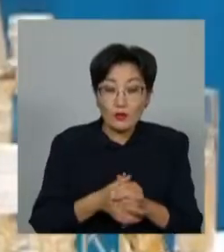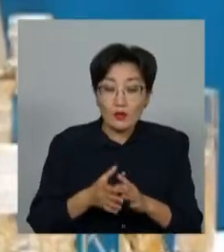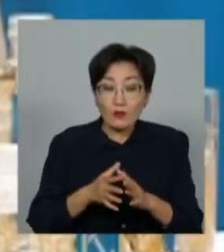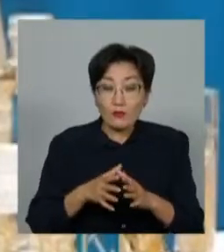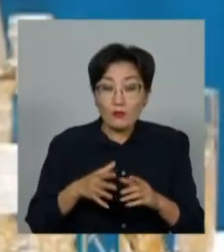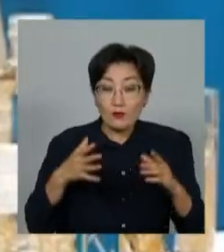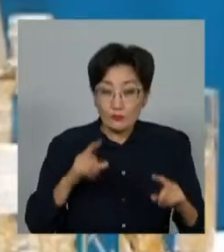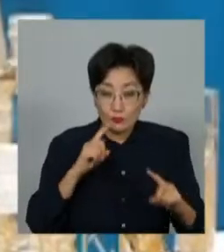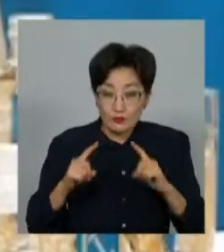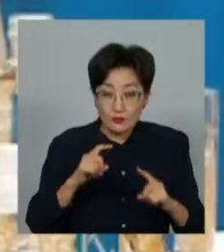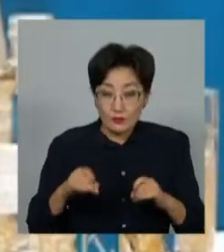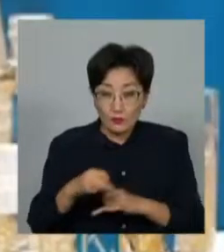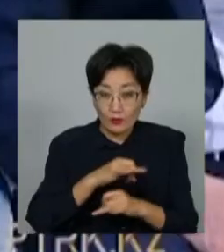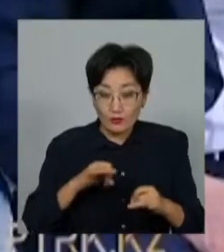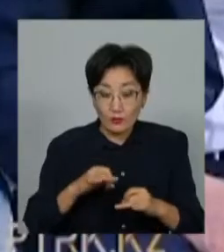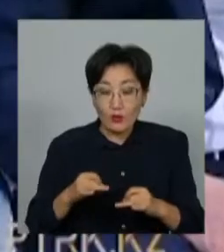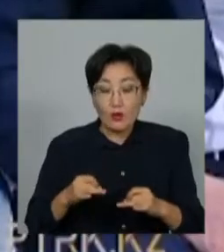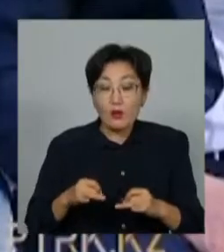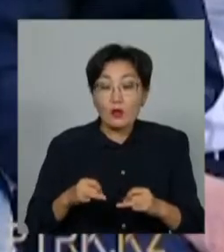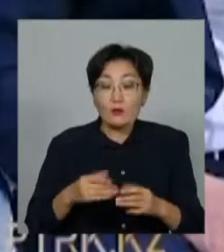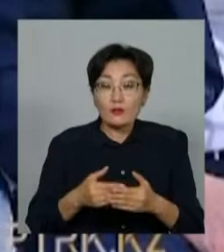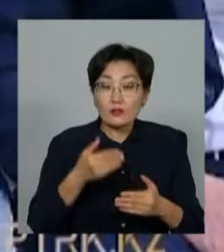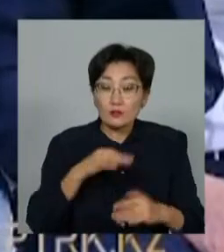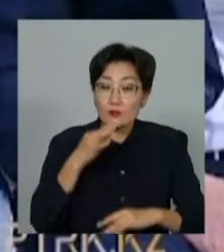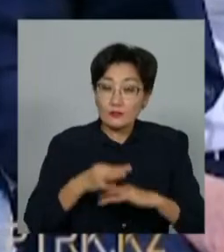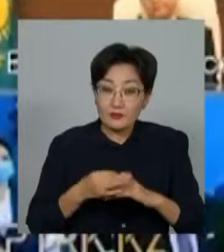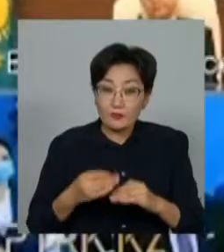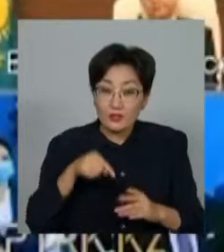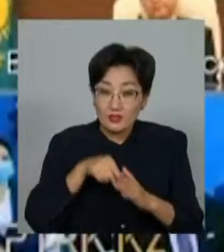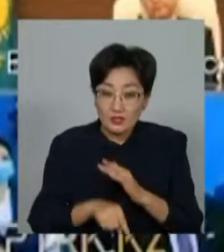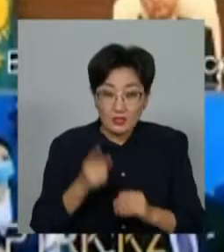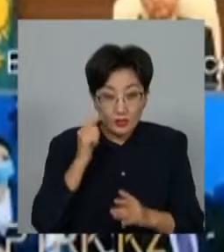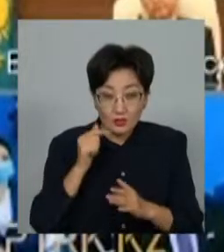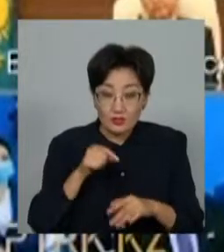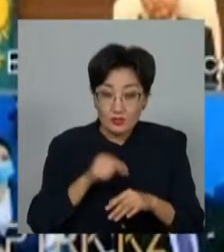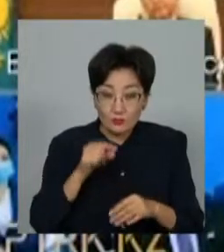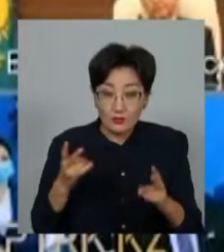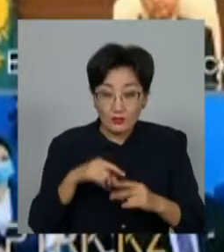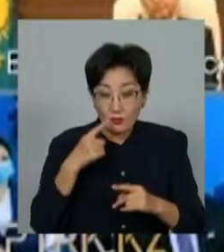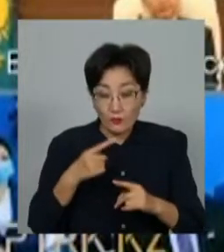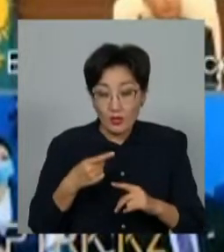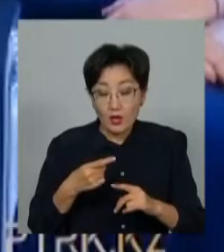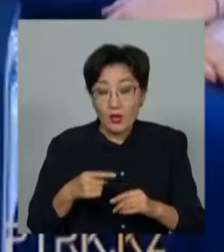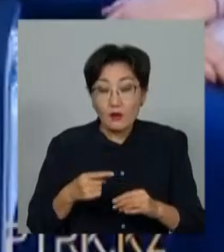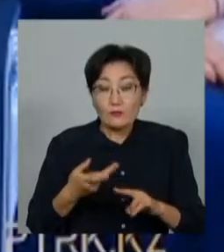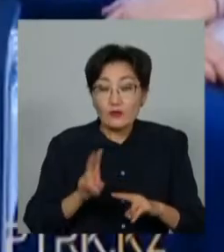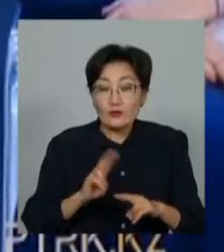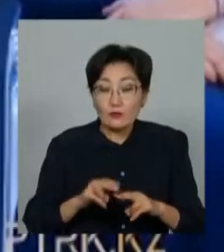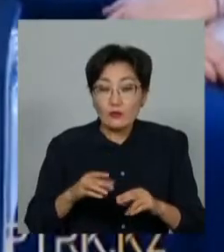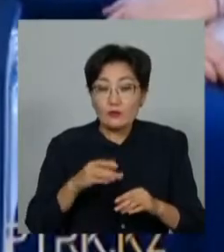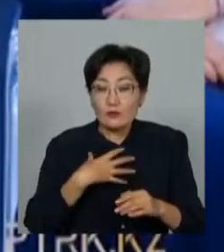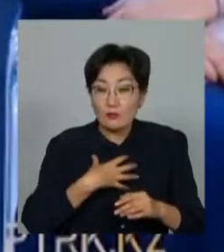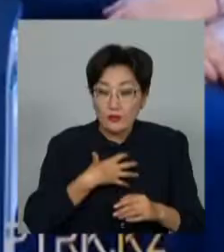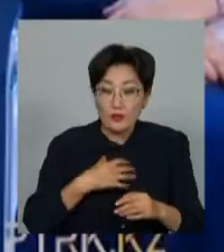отырысында көтерді. Өз сөзінде ол аналардың қоғам алдында жауапкершілігін терең сезіну керектігін айтты. Қасым Жомарт Тоқаев масылдықты